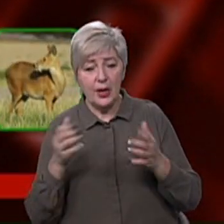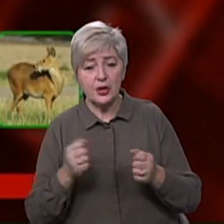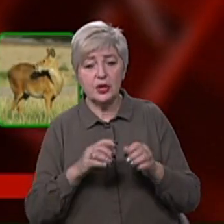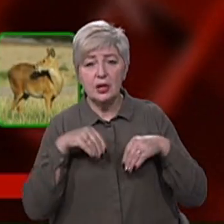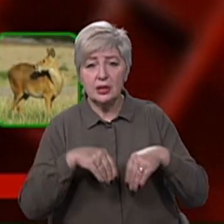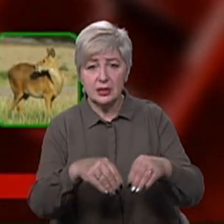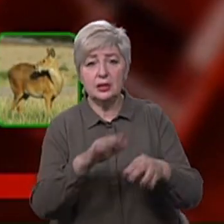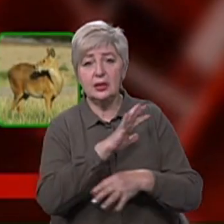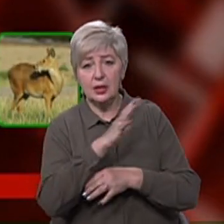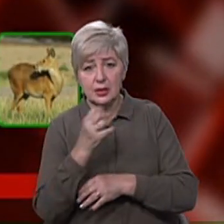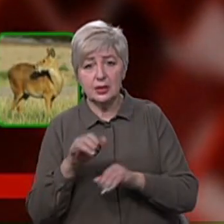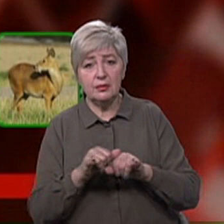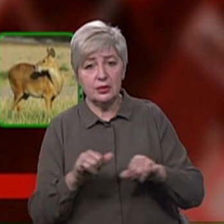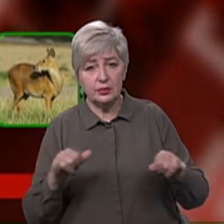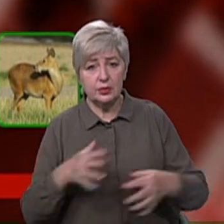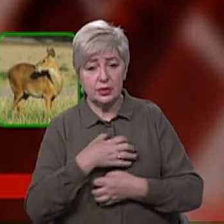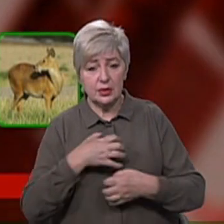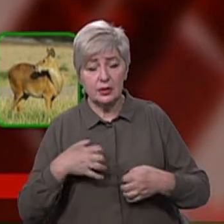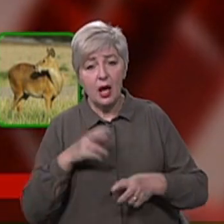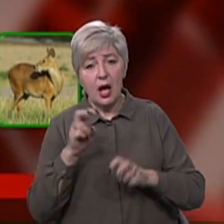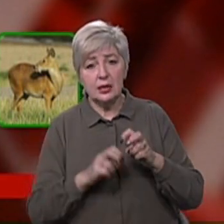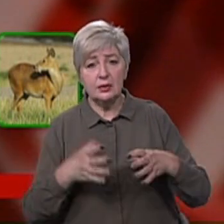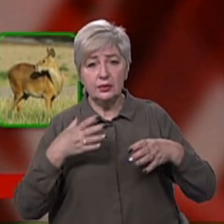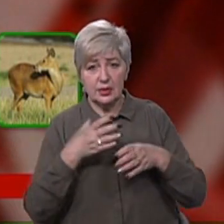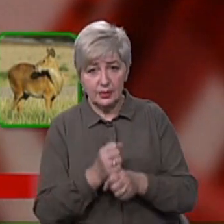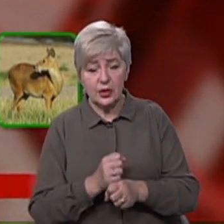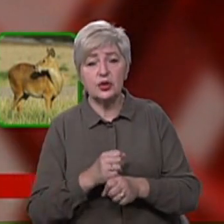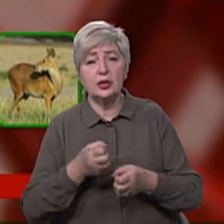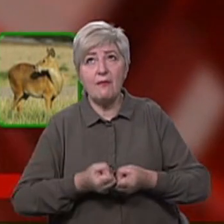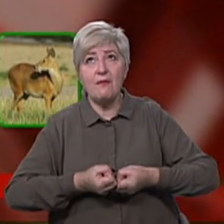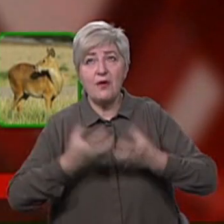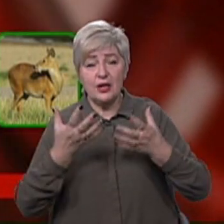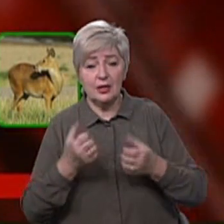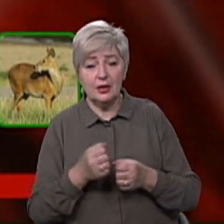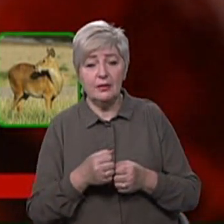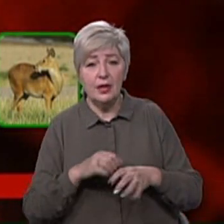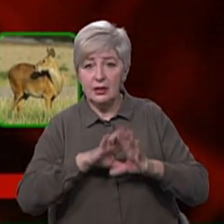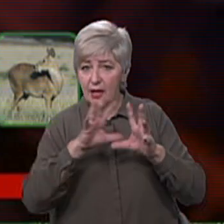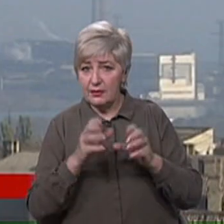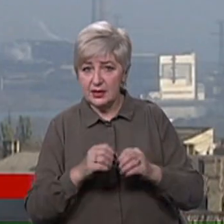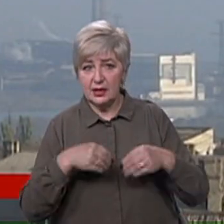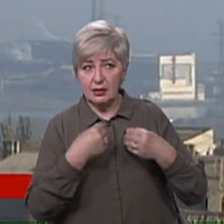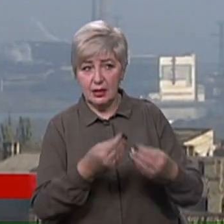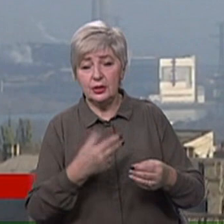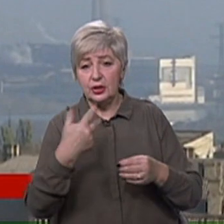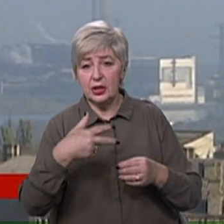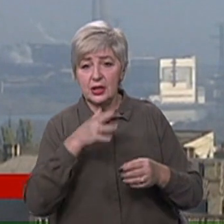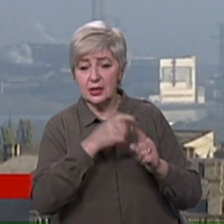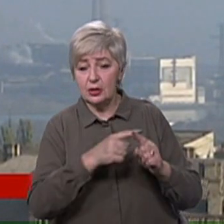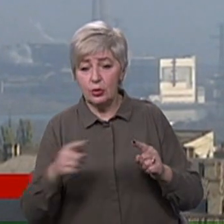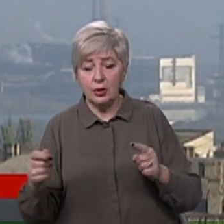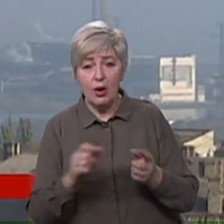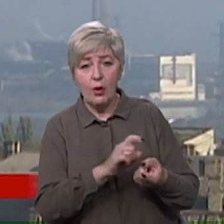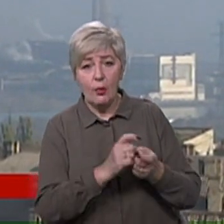розводити звірів. А от заводи мають зменшити викиди до мінімуму. На все про все – 30 років. Боротися за чисте повітря готова